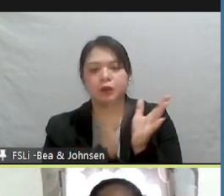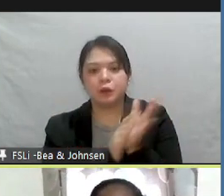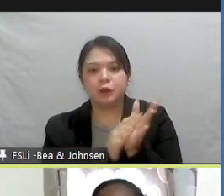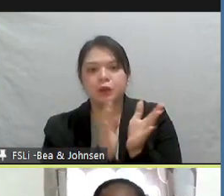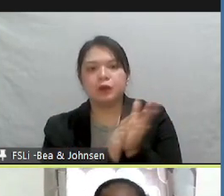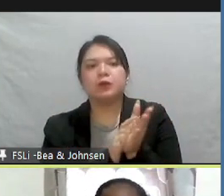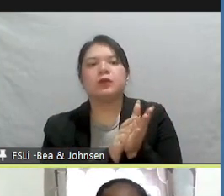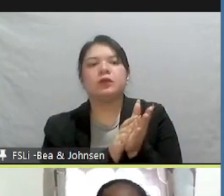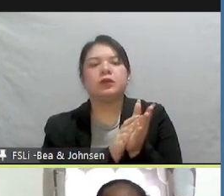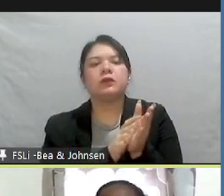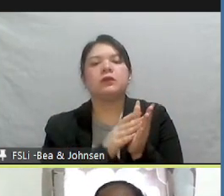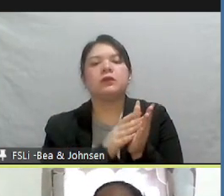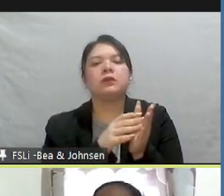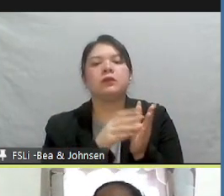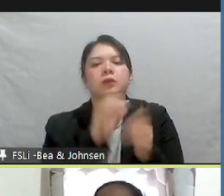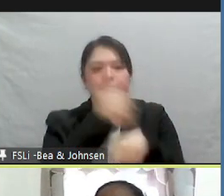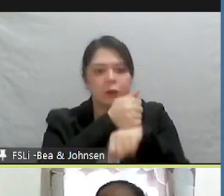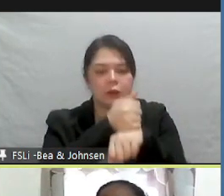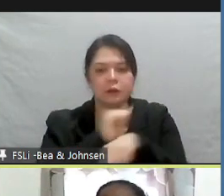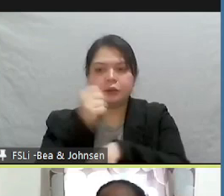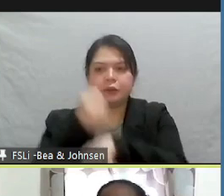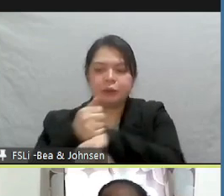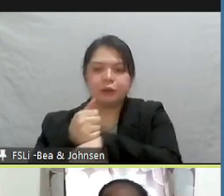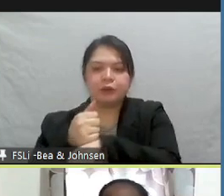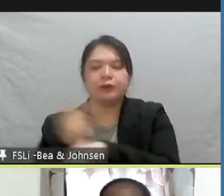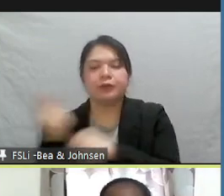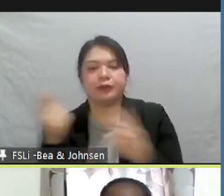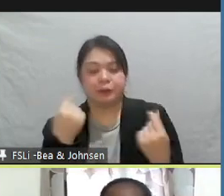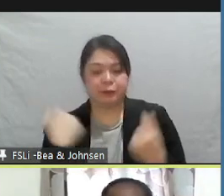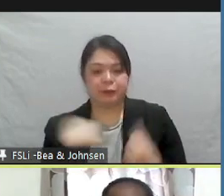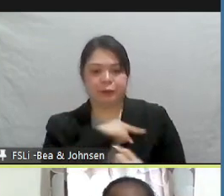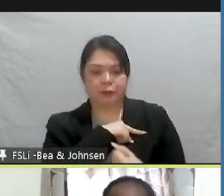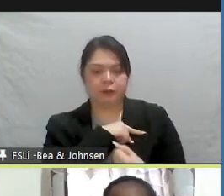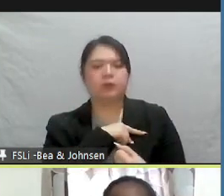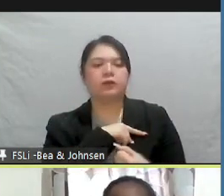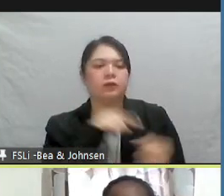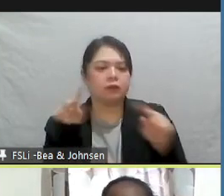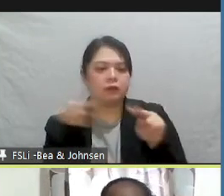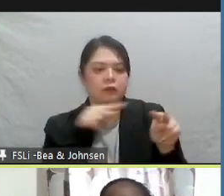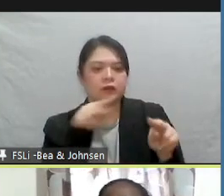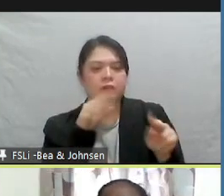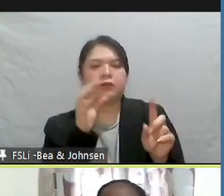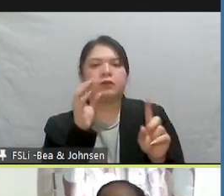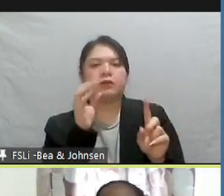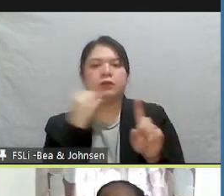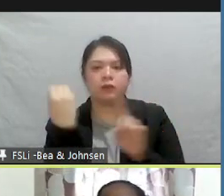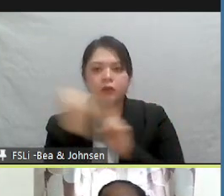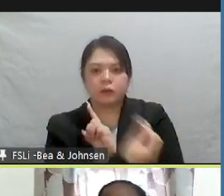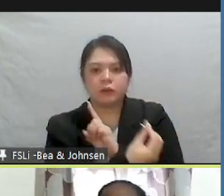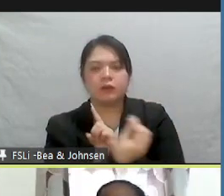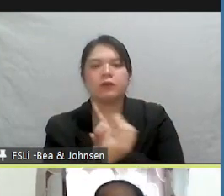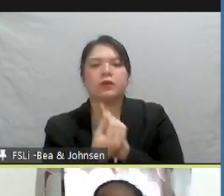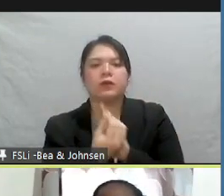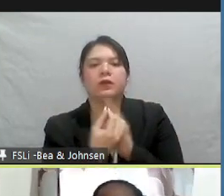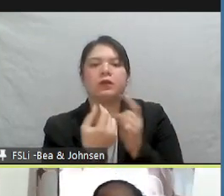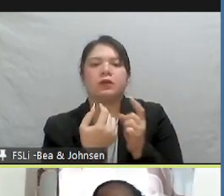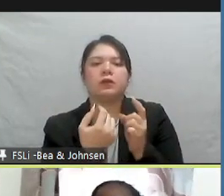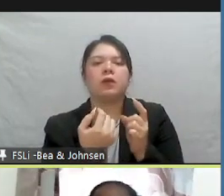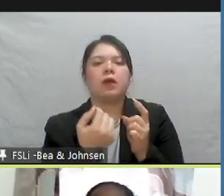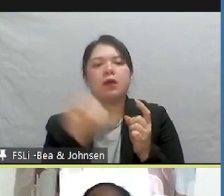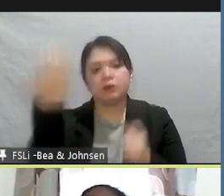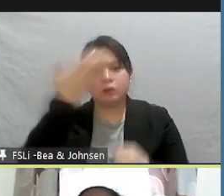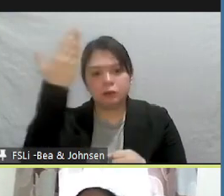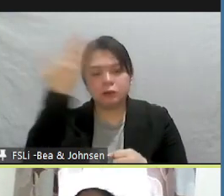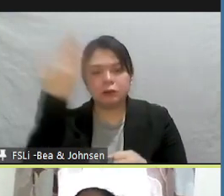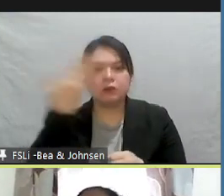saan sila didestino, ang ginagawa din po namin ay talagang ino-orient po namin sila bilang mga consultative advisory